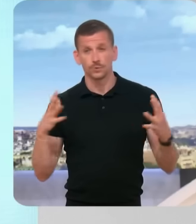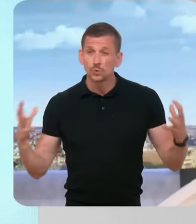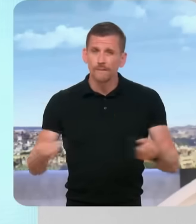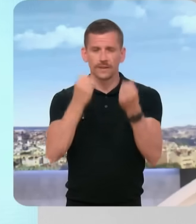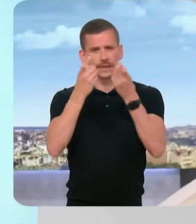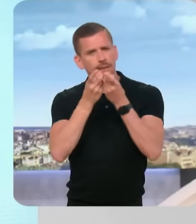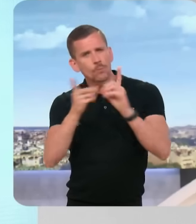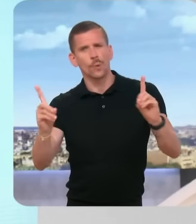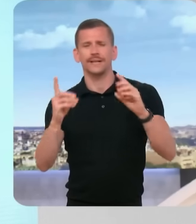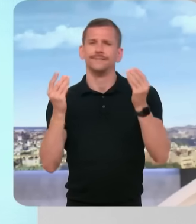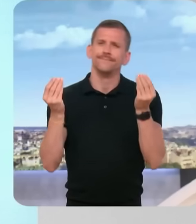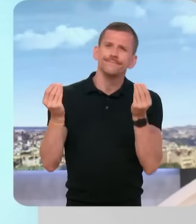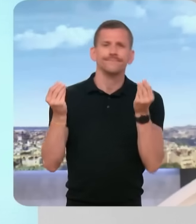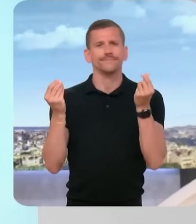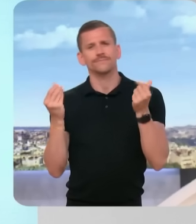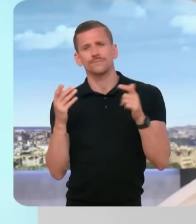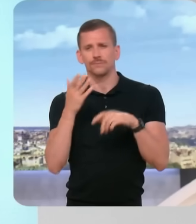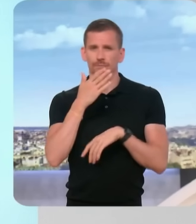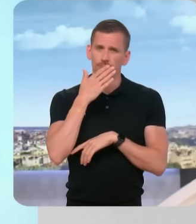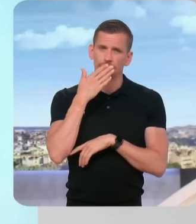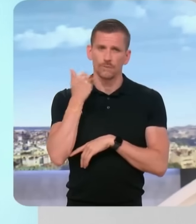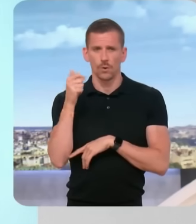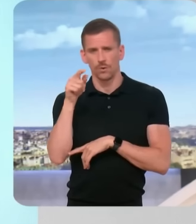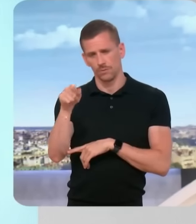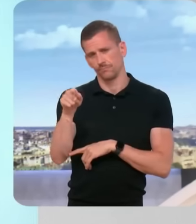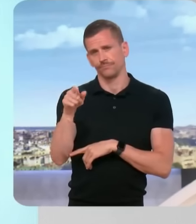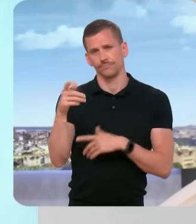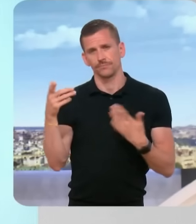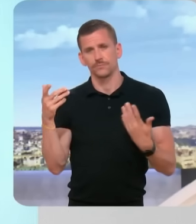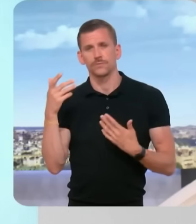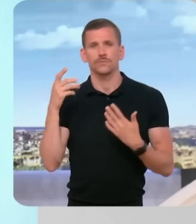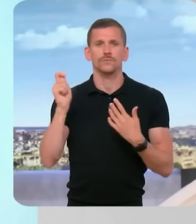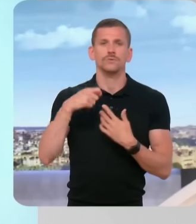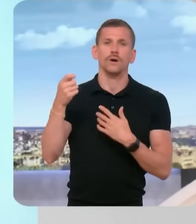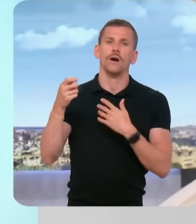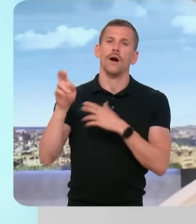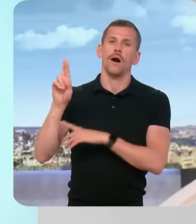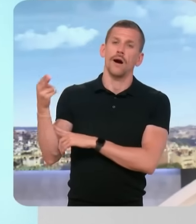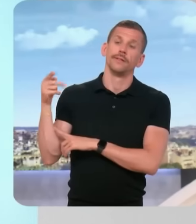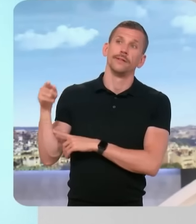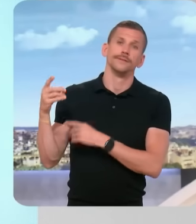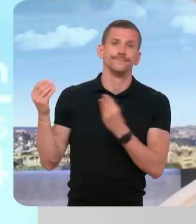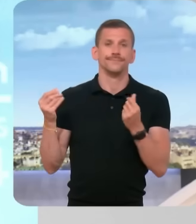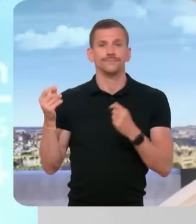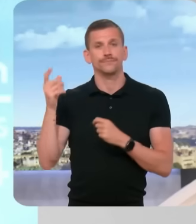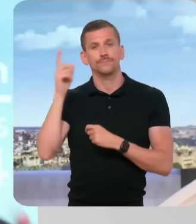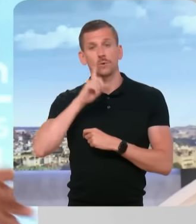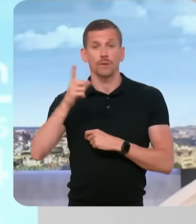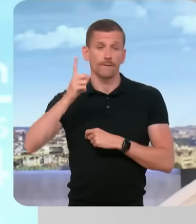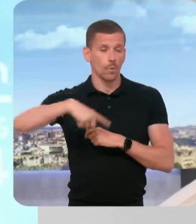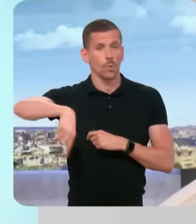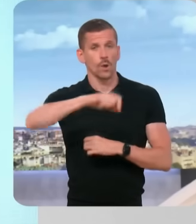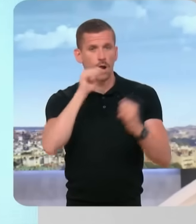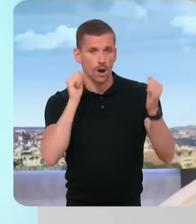serait pas plus simple, je reprends votre expression, que tous les partis, excepté le Rassemblement national, se mettent aujourd'hui pour un désistement